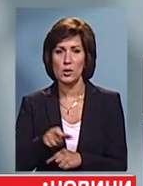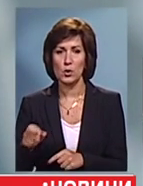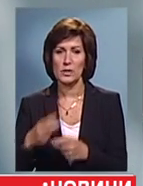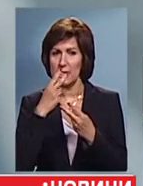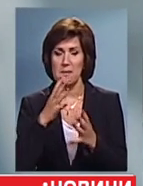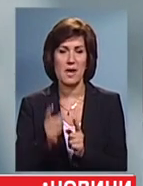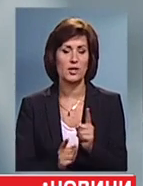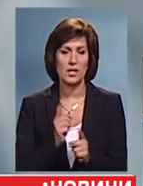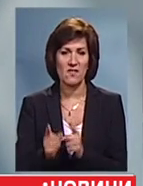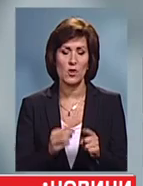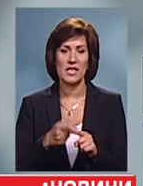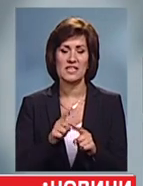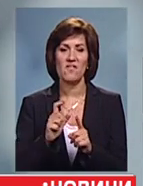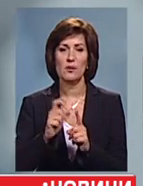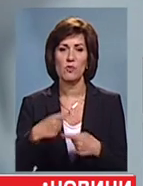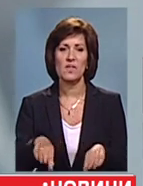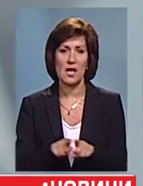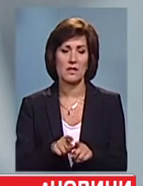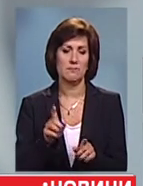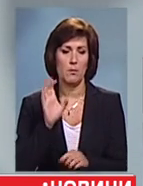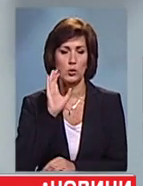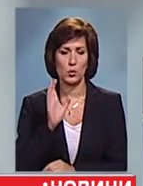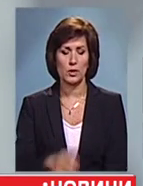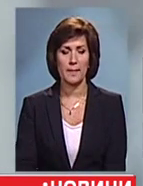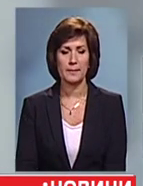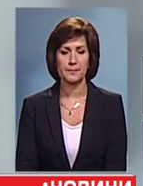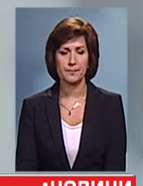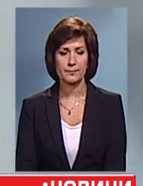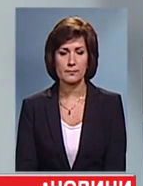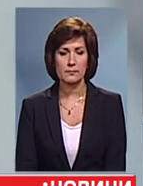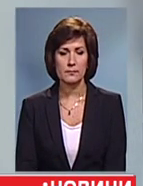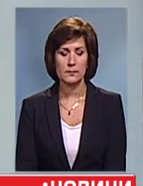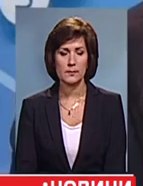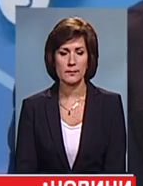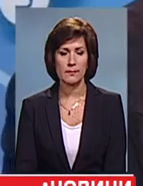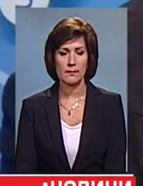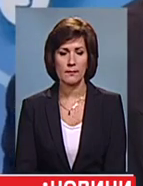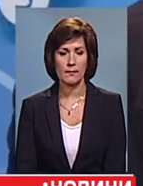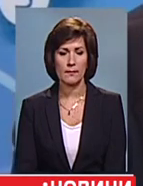власне, не бачать реформ, і на це він відповів так. Давайте теж послухаємо пряму мову президента.